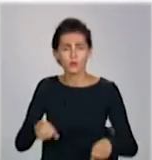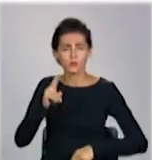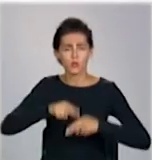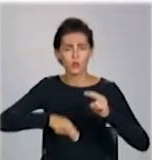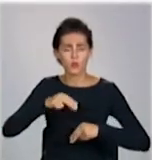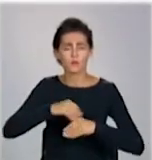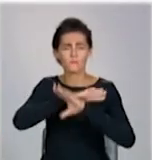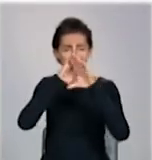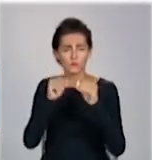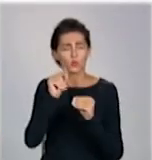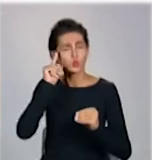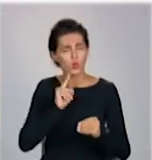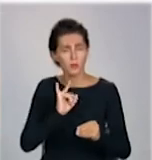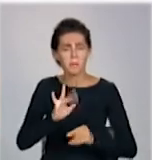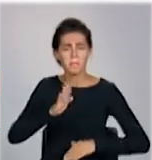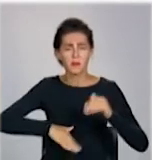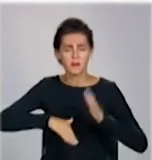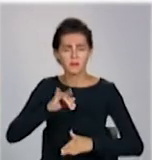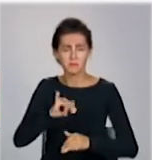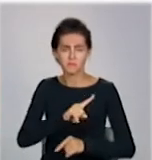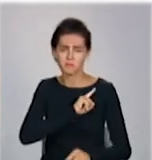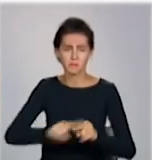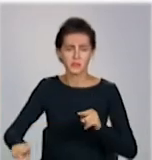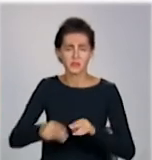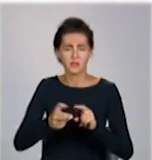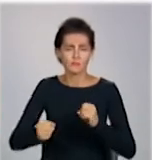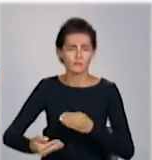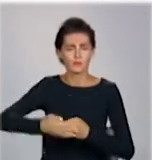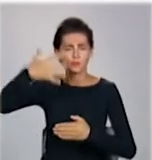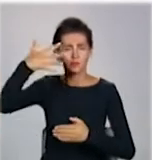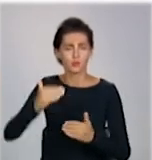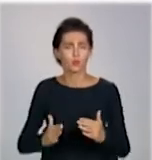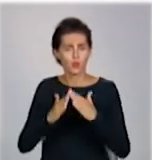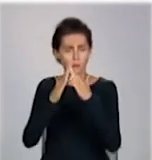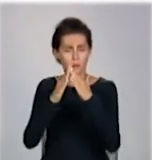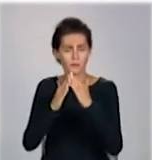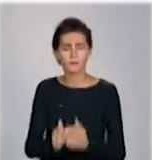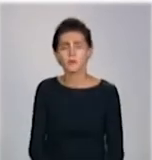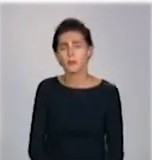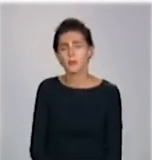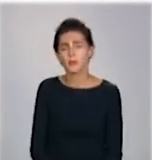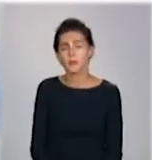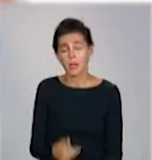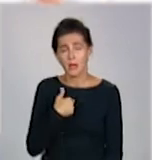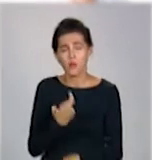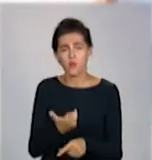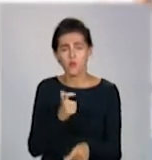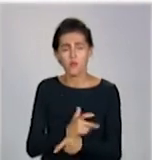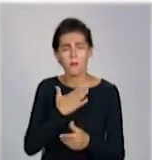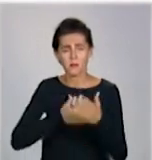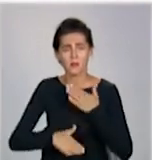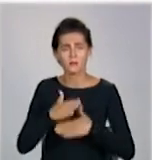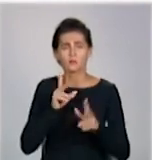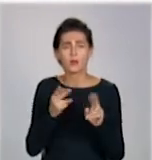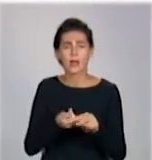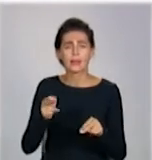удобный, практичный и быстрый, быстровозводимый дом. Что меня очень обрадовало, смотрел характеристики, это то, что